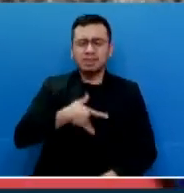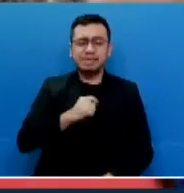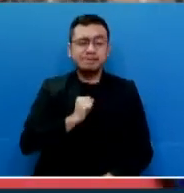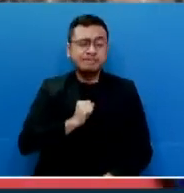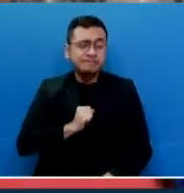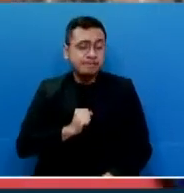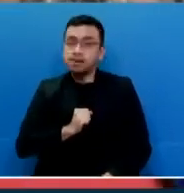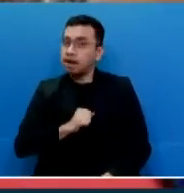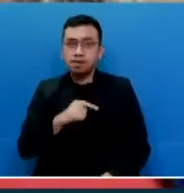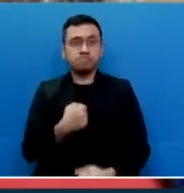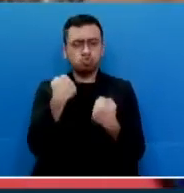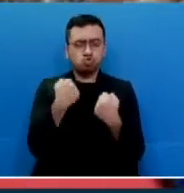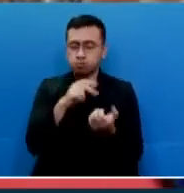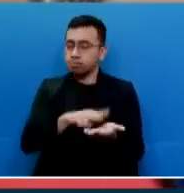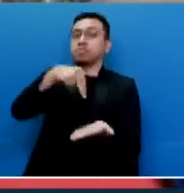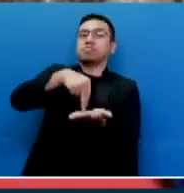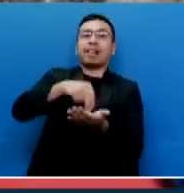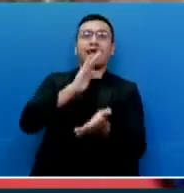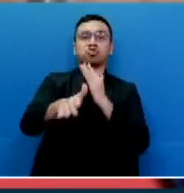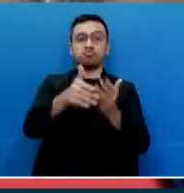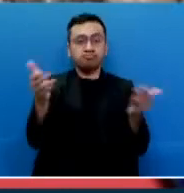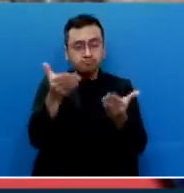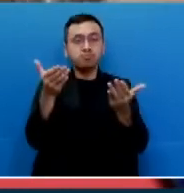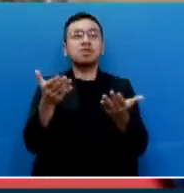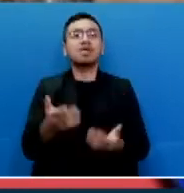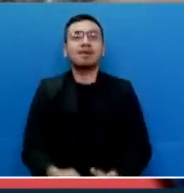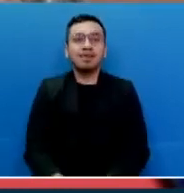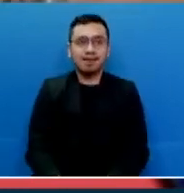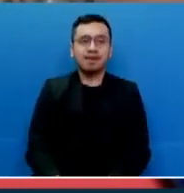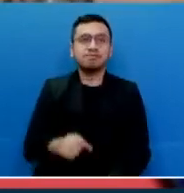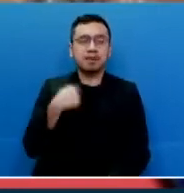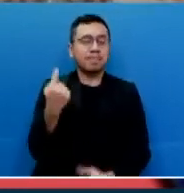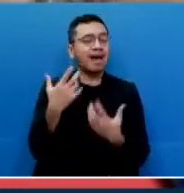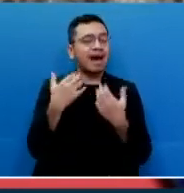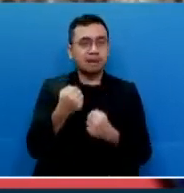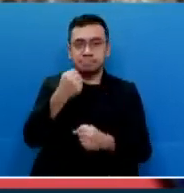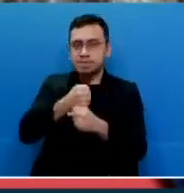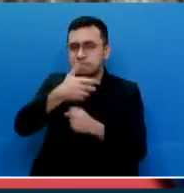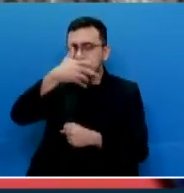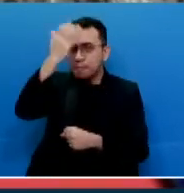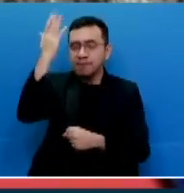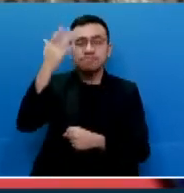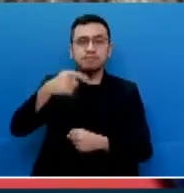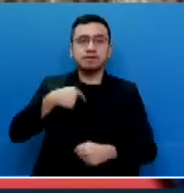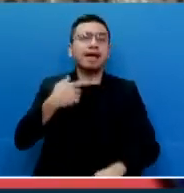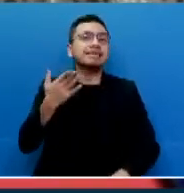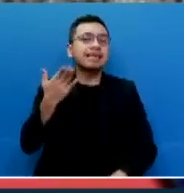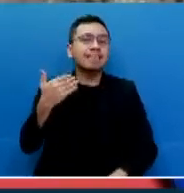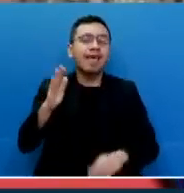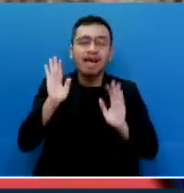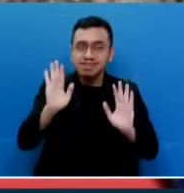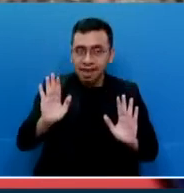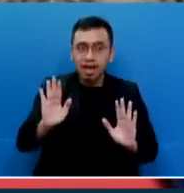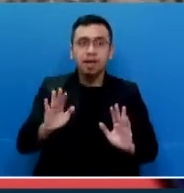lebih rileks tapi juga bisa lebih apa ya menjaga emosi menjaga ee menjaga